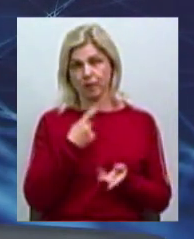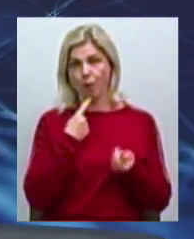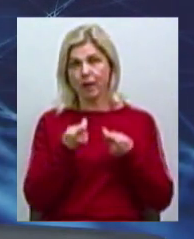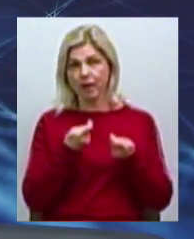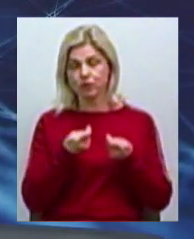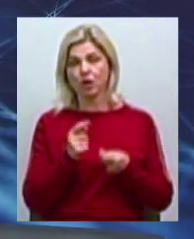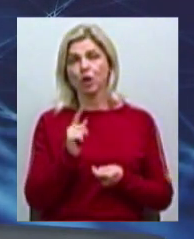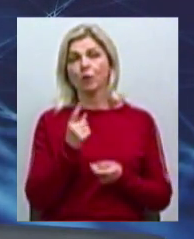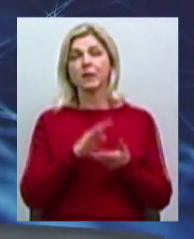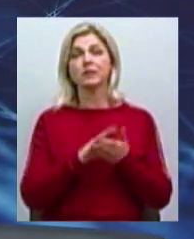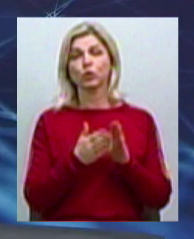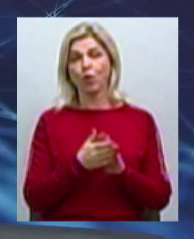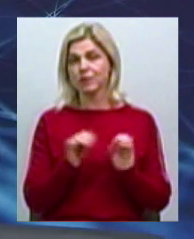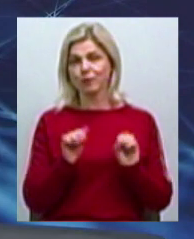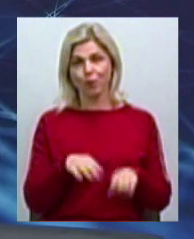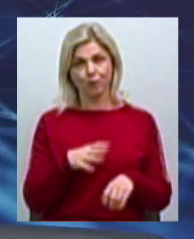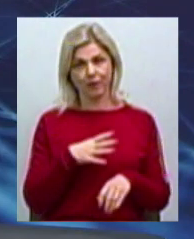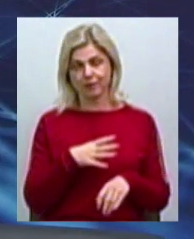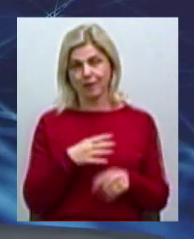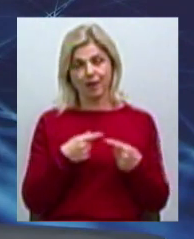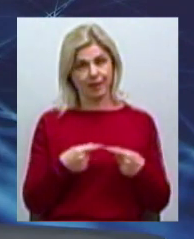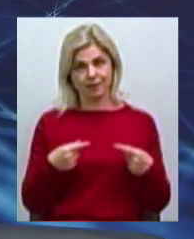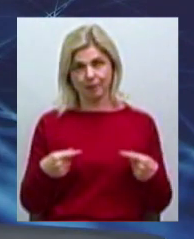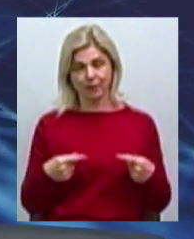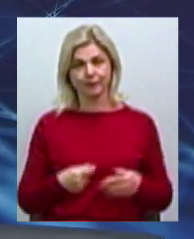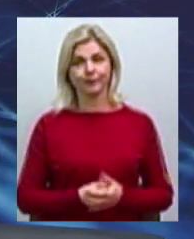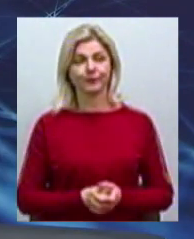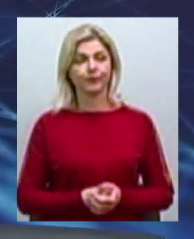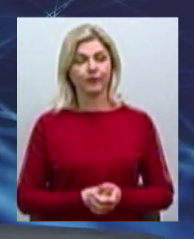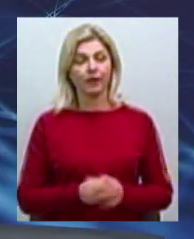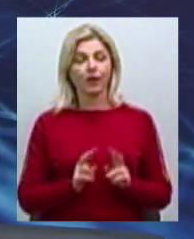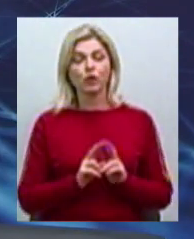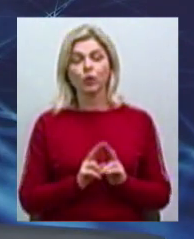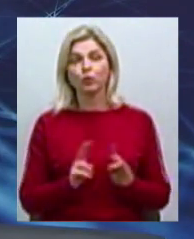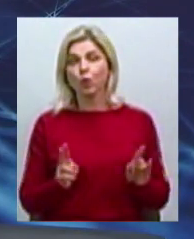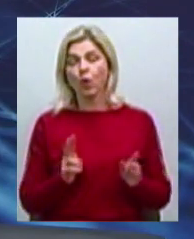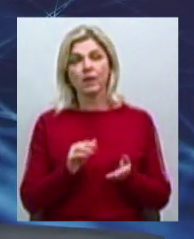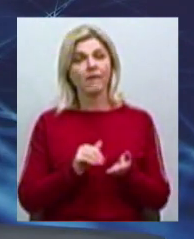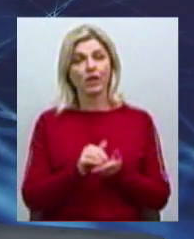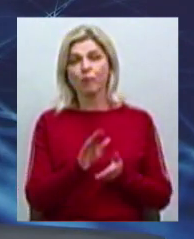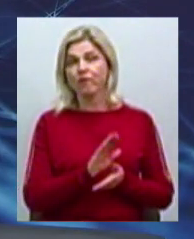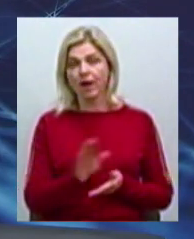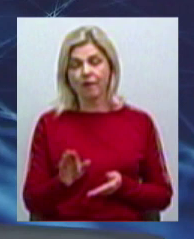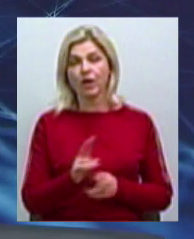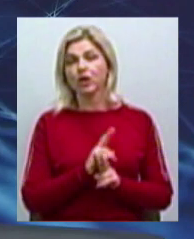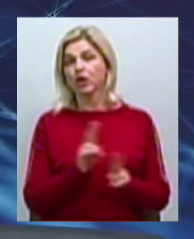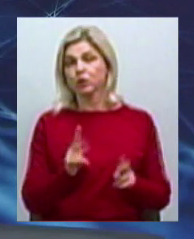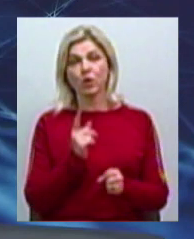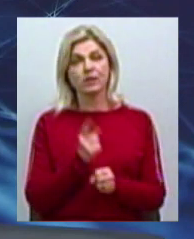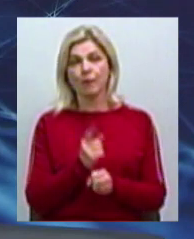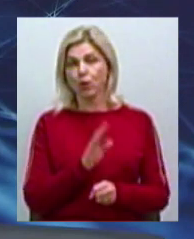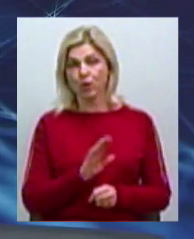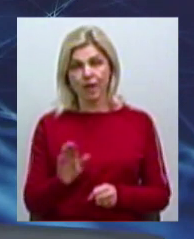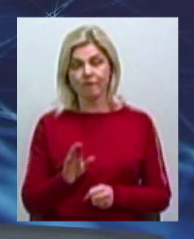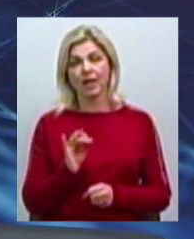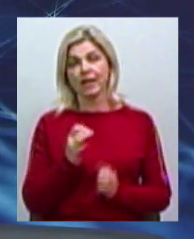і ситуації могли бути різними. Да? Тобто ніхто не відмовляв, ніхто не забороняв. Ну і, в